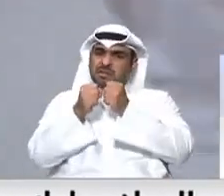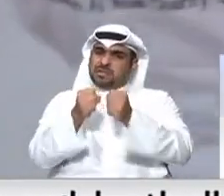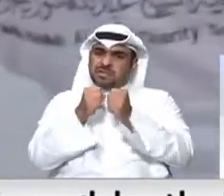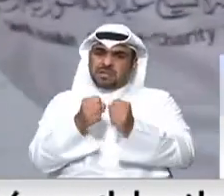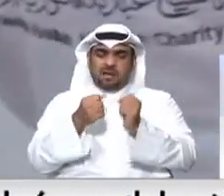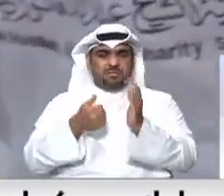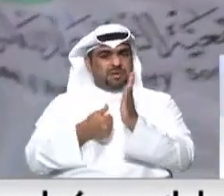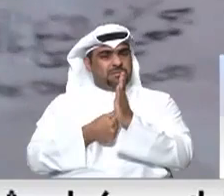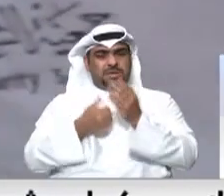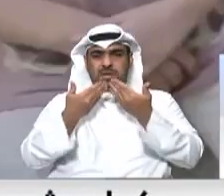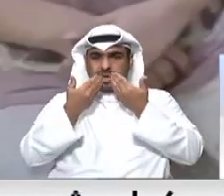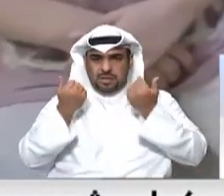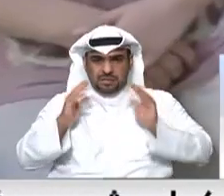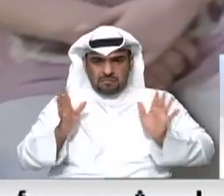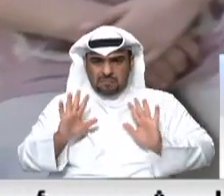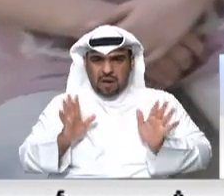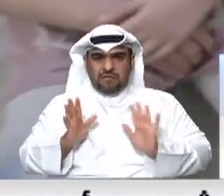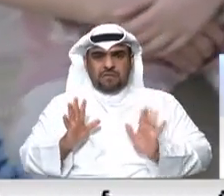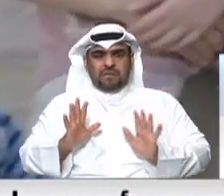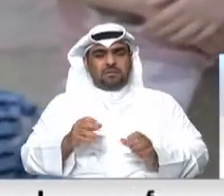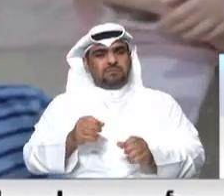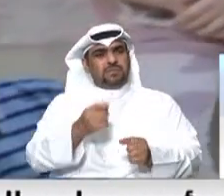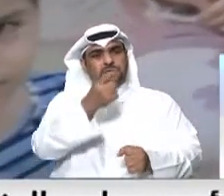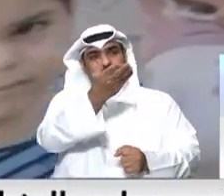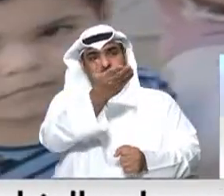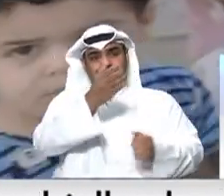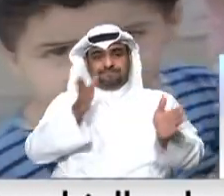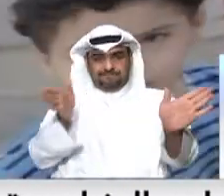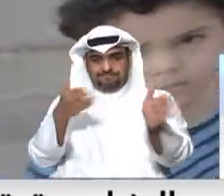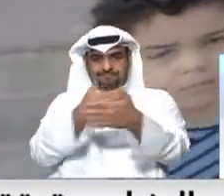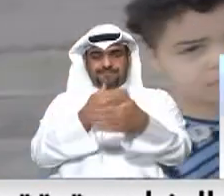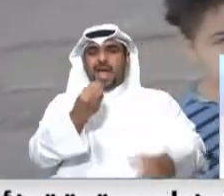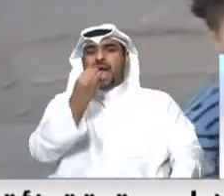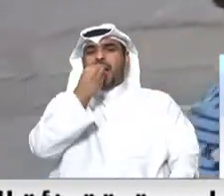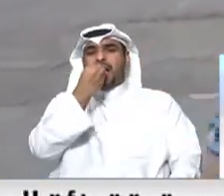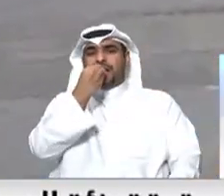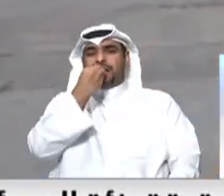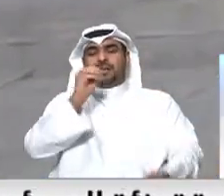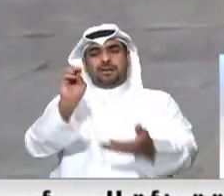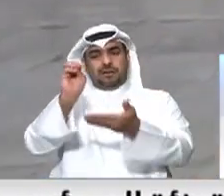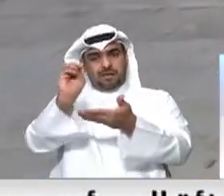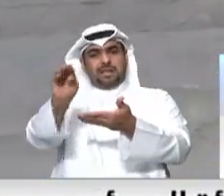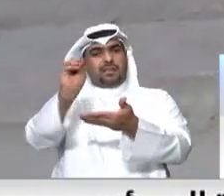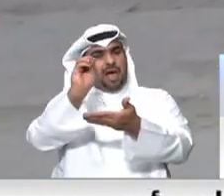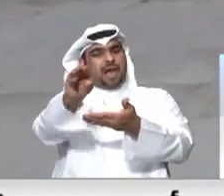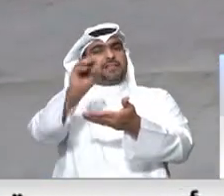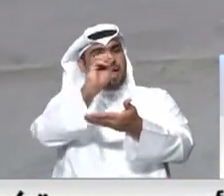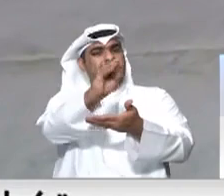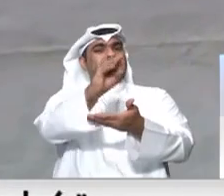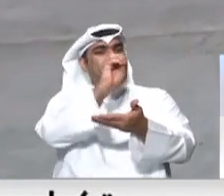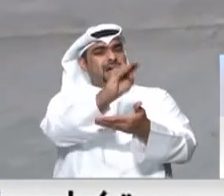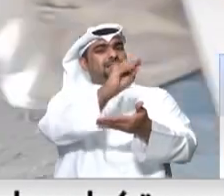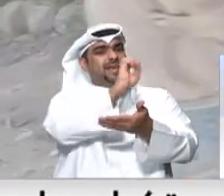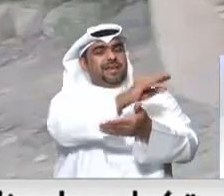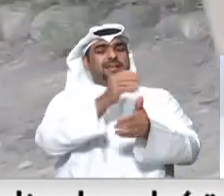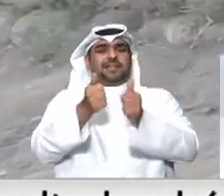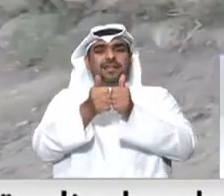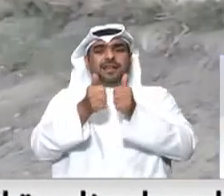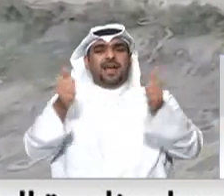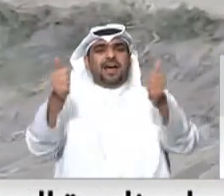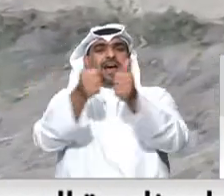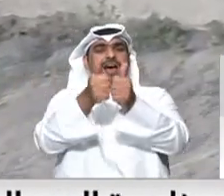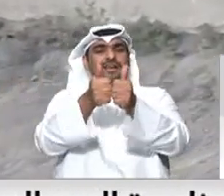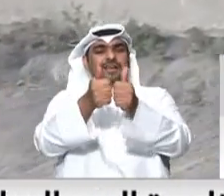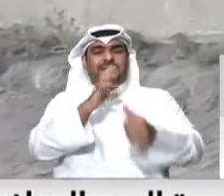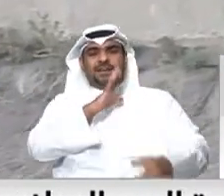إنسانية واقتصادية صعبة في قطاع غزة المحاصر، نفذت جمعية الشيخ عبد الله النوري الخيرية